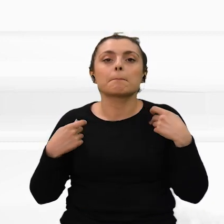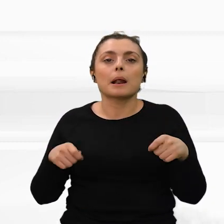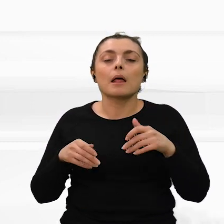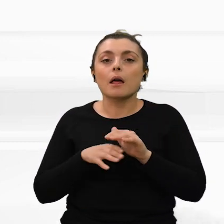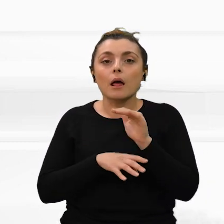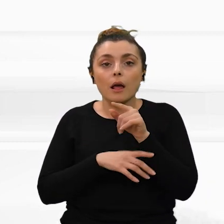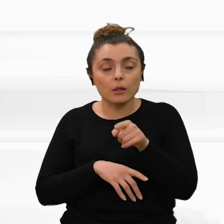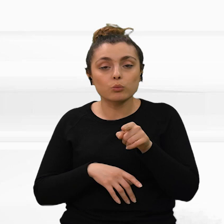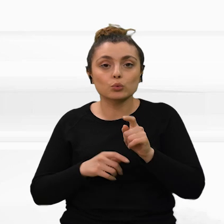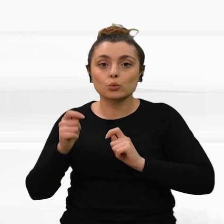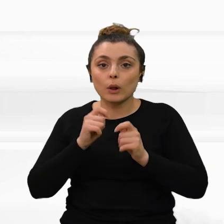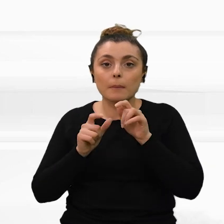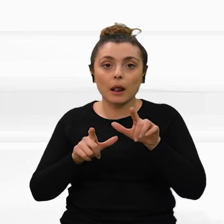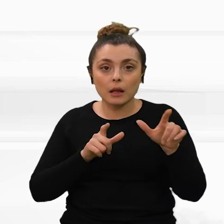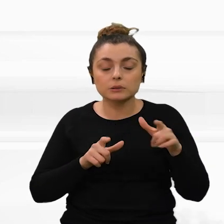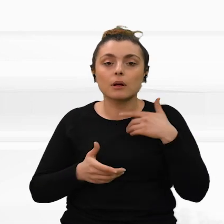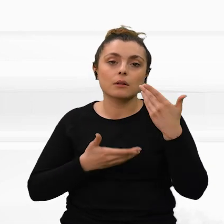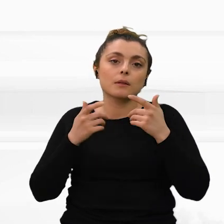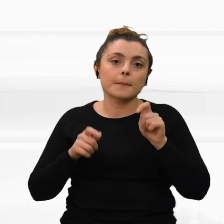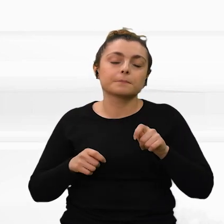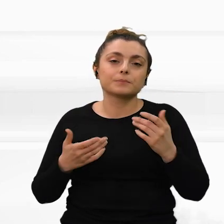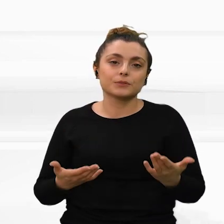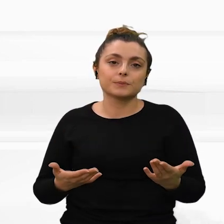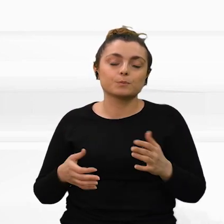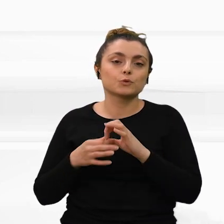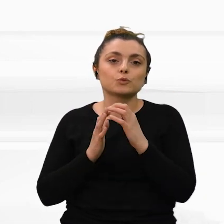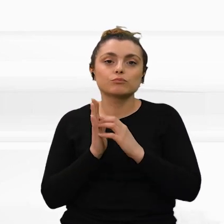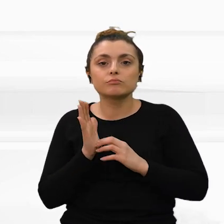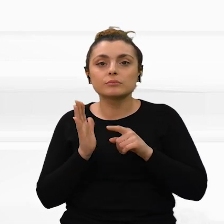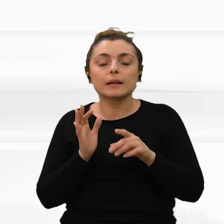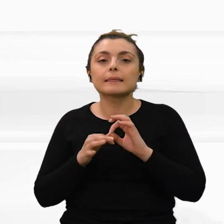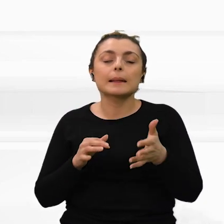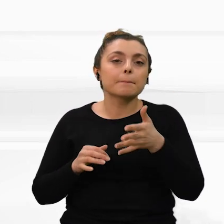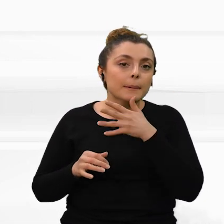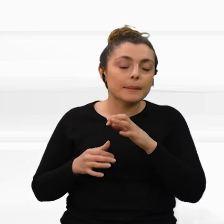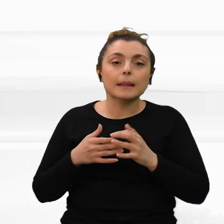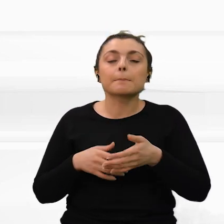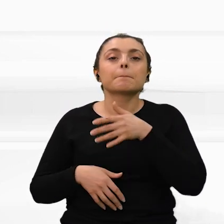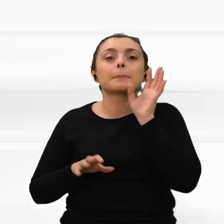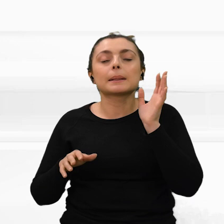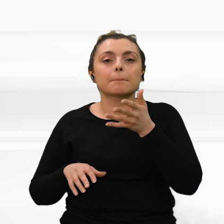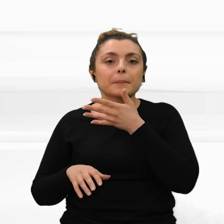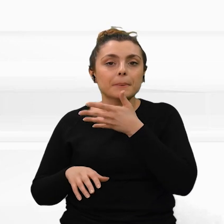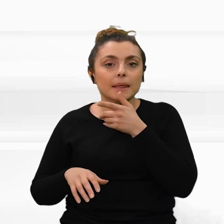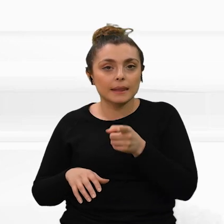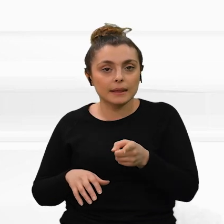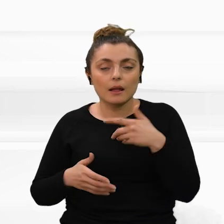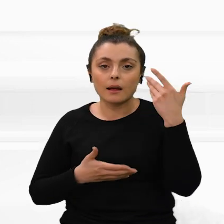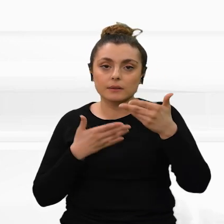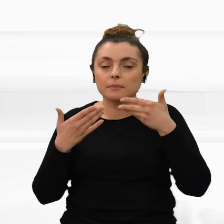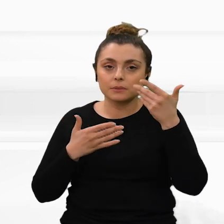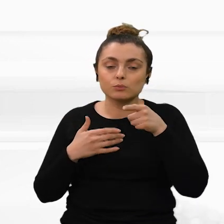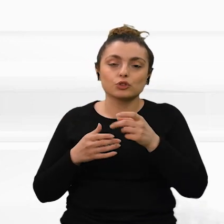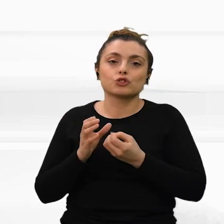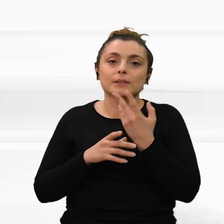pratik hayatta da bunu kullanmasına vurgu yapılmıştır parçamız da neyi bilip Neyi bilmediğini bilmek